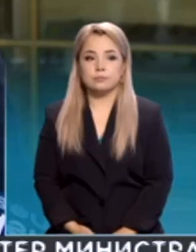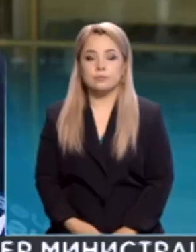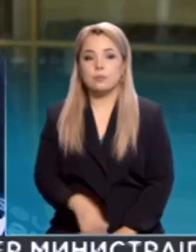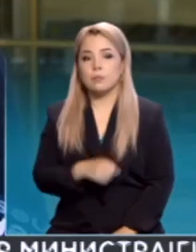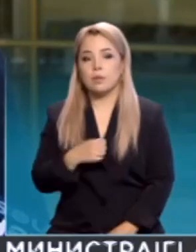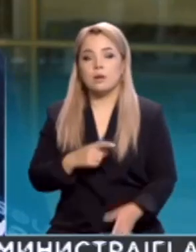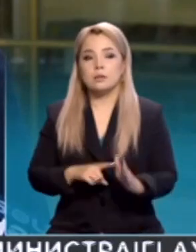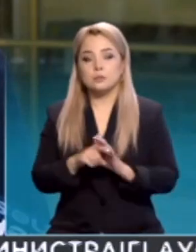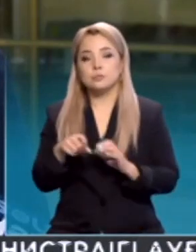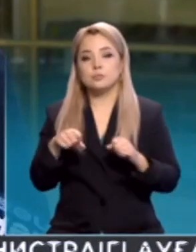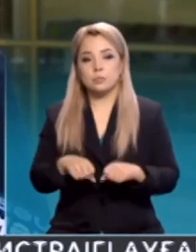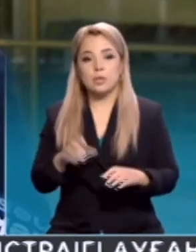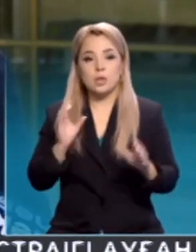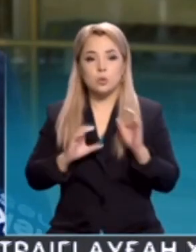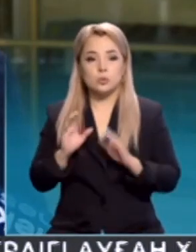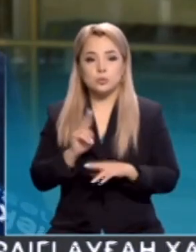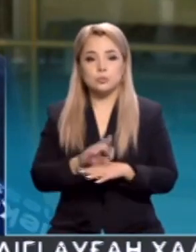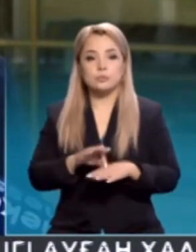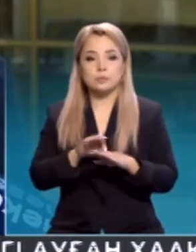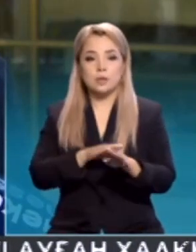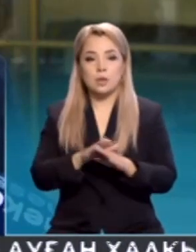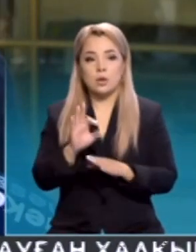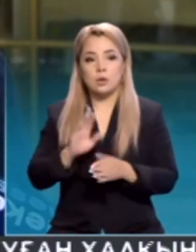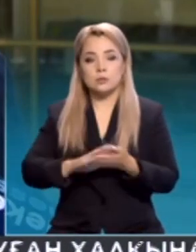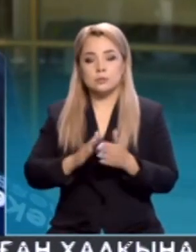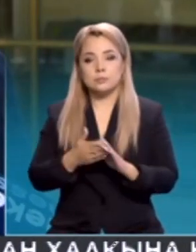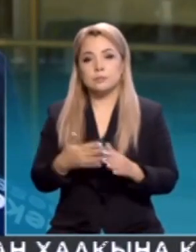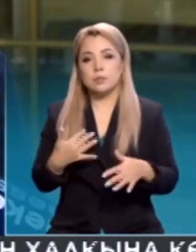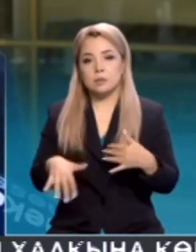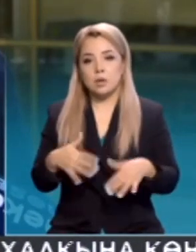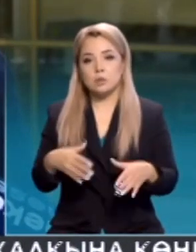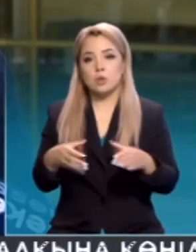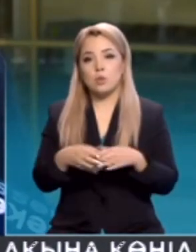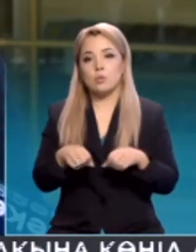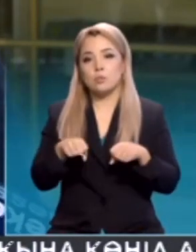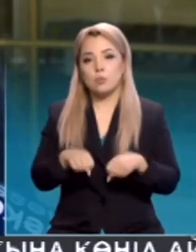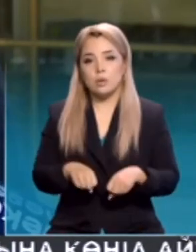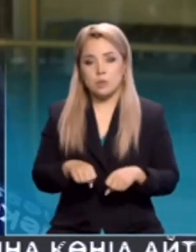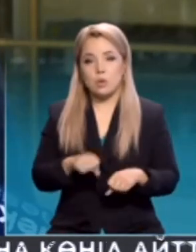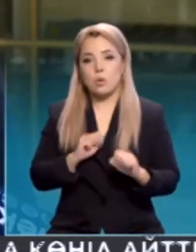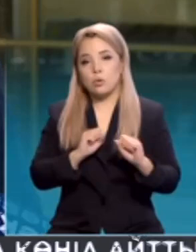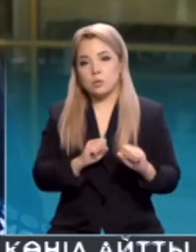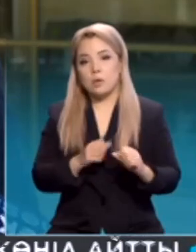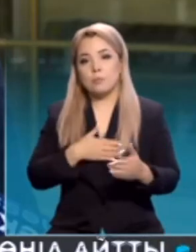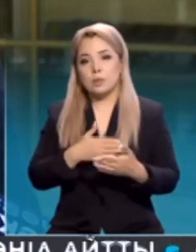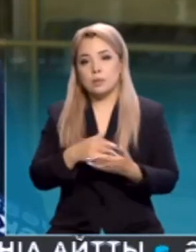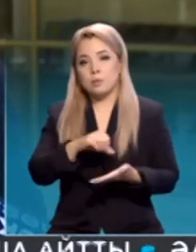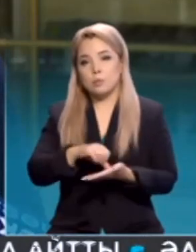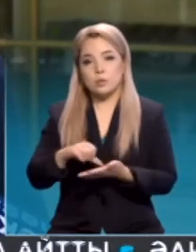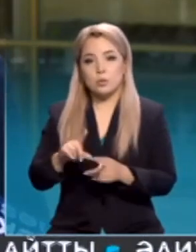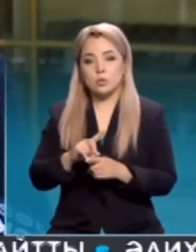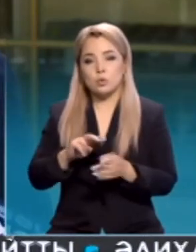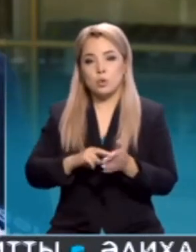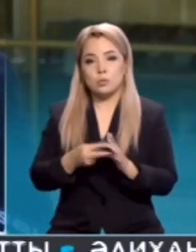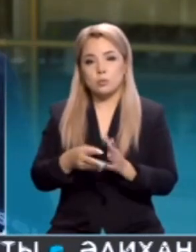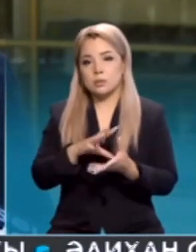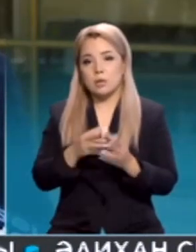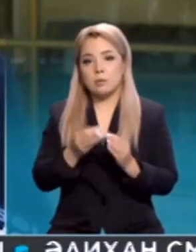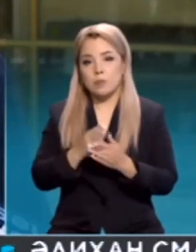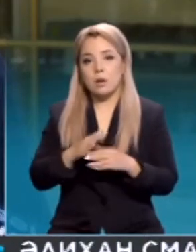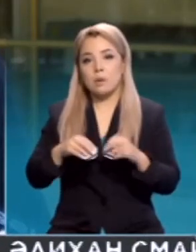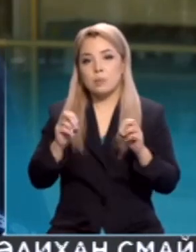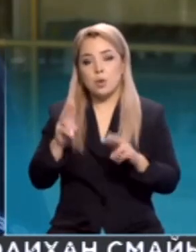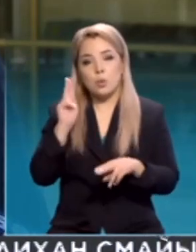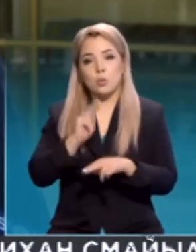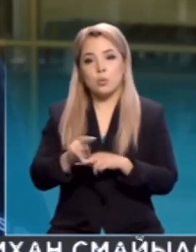Ең алдымен құқықтық институттардың қызметін жетілдіру, әлеуметтік әлсіз топтардың құқығын қорғау мәселесі, белсенді платформа құру сияқты жоспарларымыз бар.